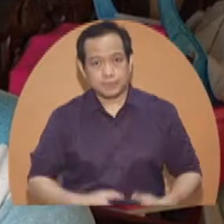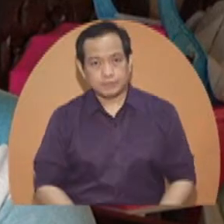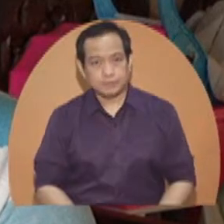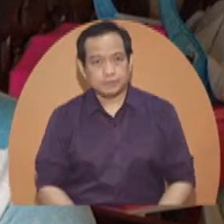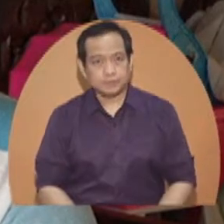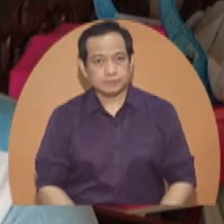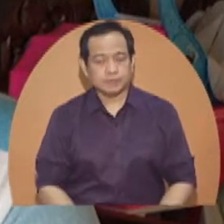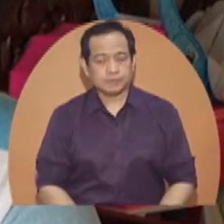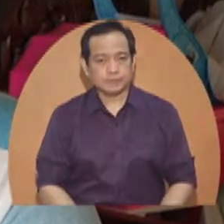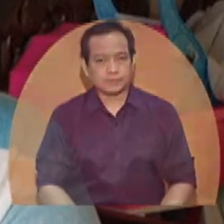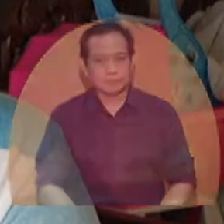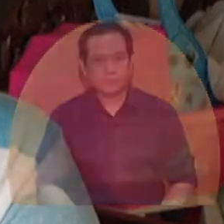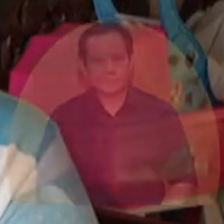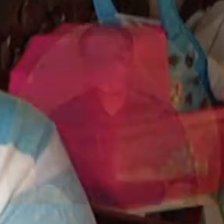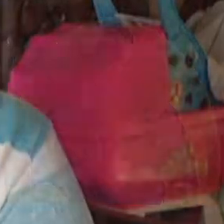Maraming salamat po.